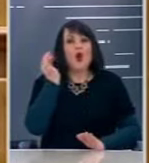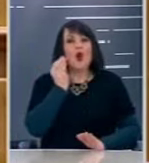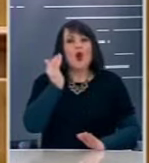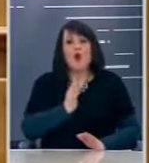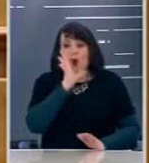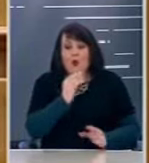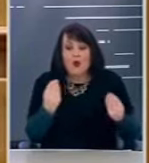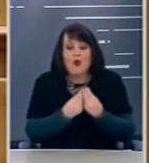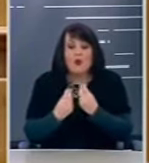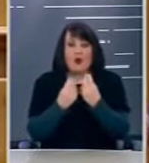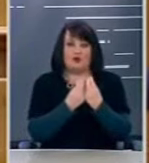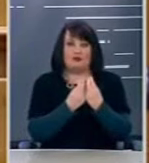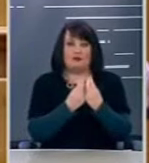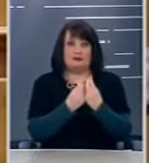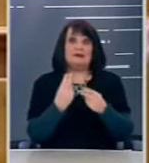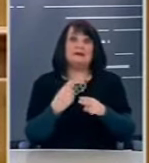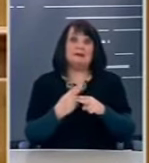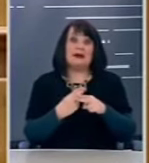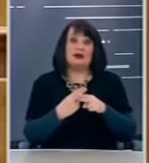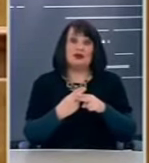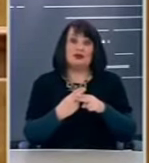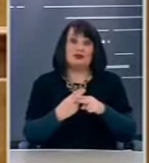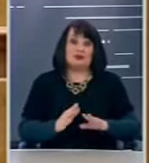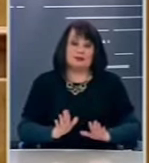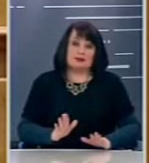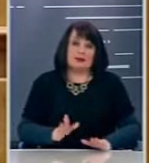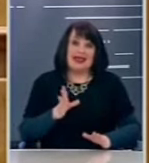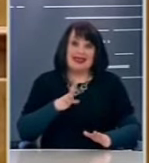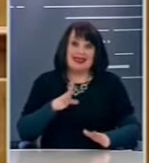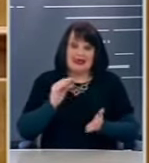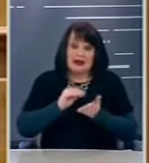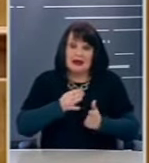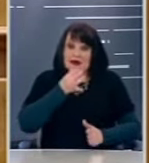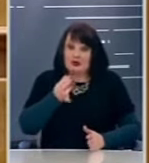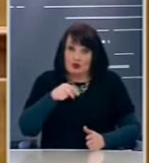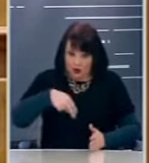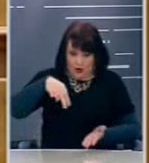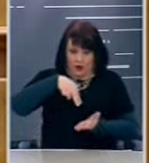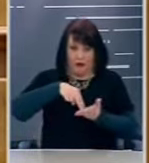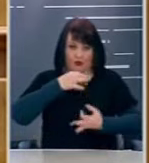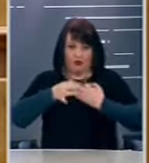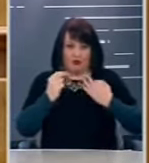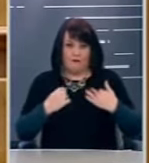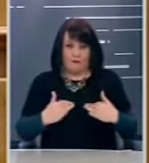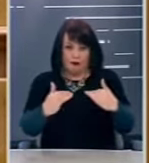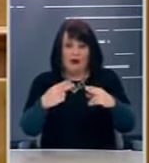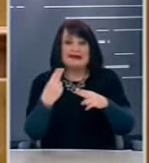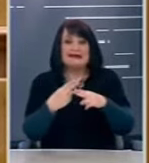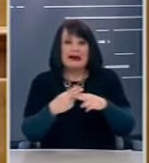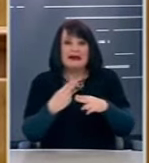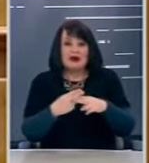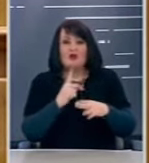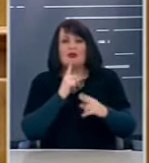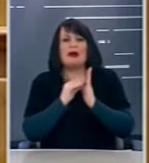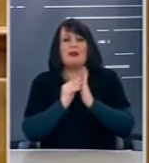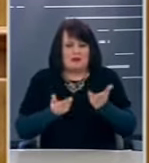ρεαλισμός. Συνεπώς, και θέλω αυτό να το τονίσω και από το βήμα της Βουλής, προτάσεις